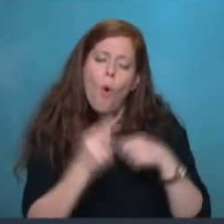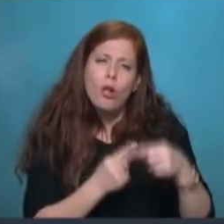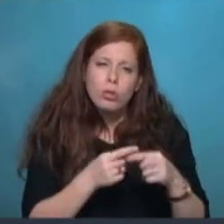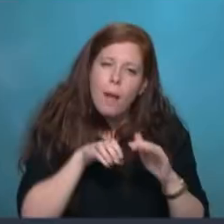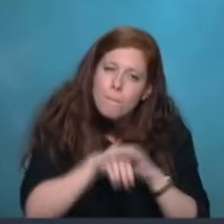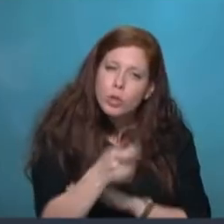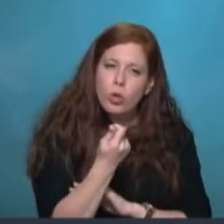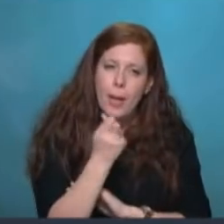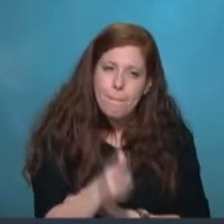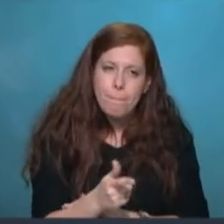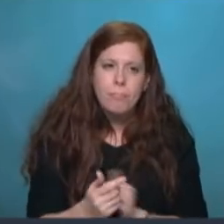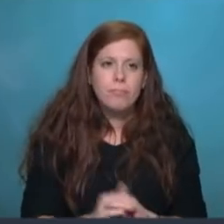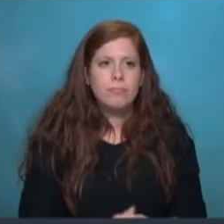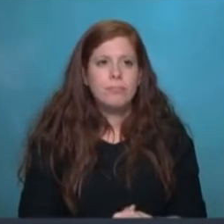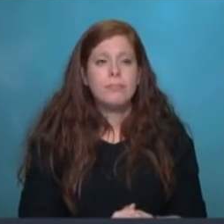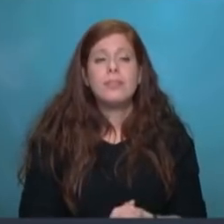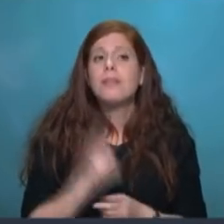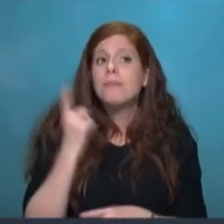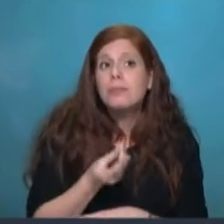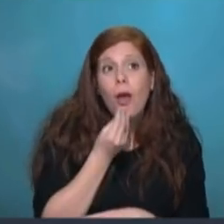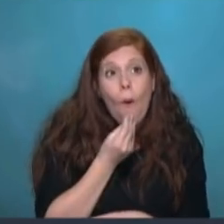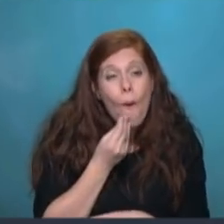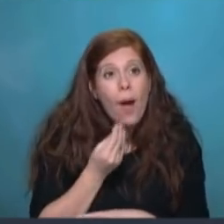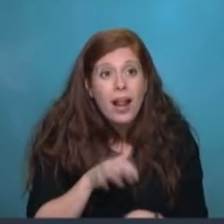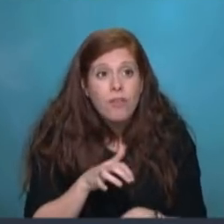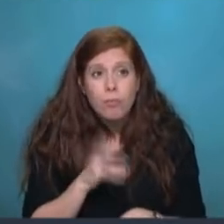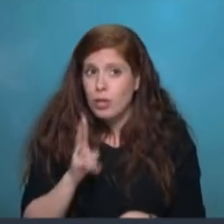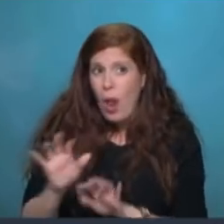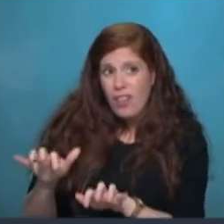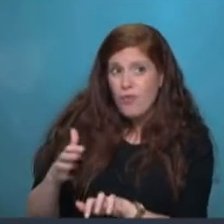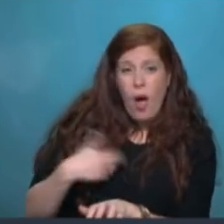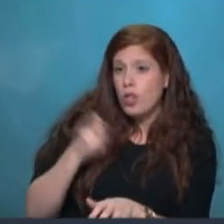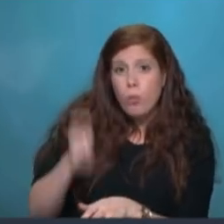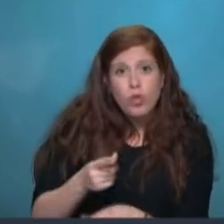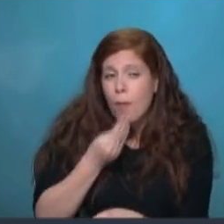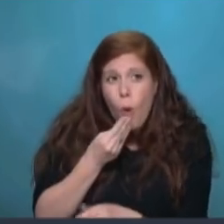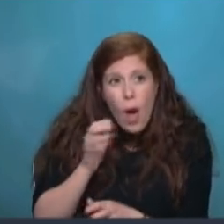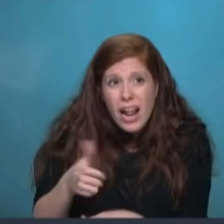Ordering dog food. Ordering dog food. You can bark all you want, I'm not paying for any more dog food.